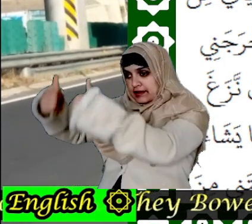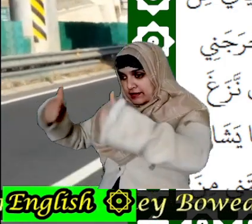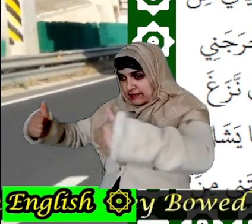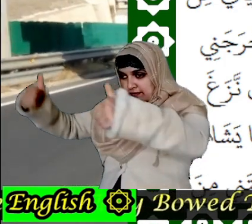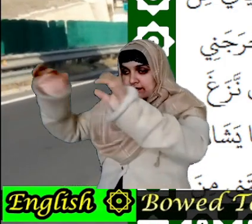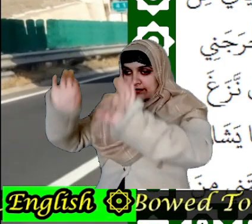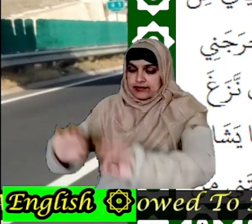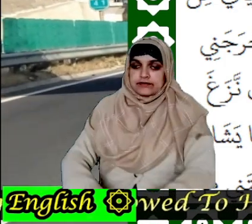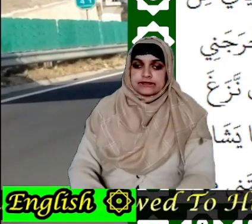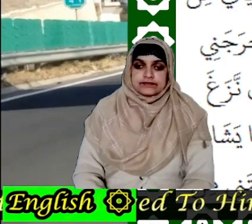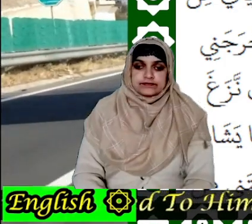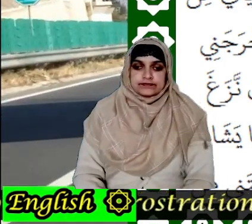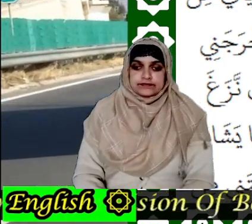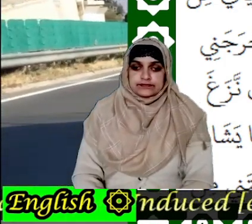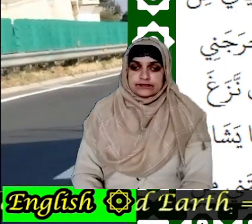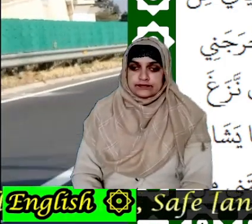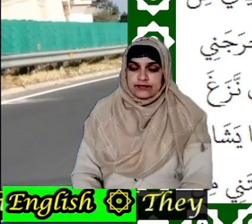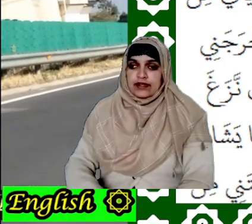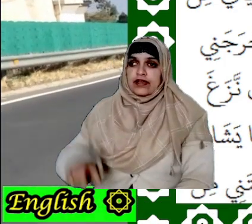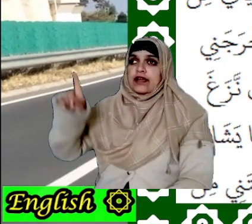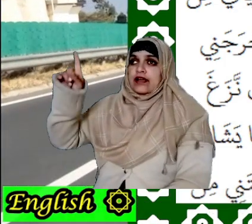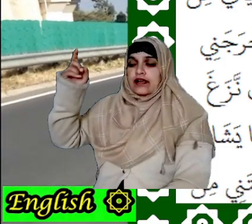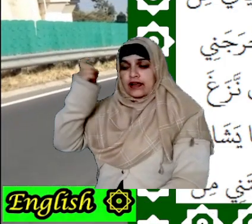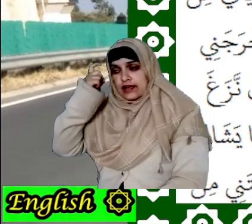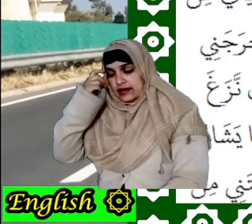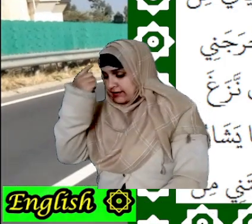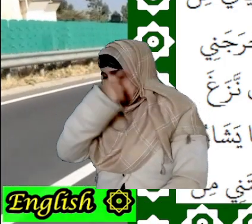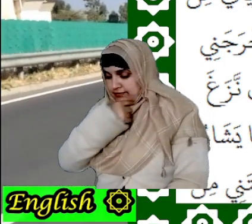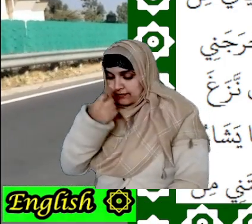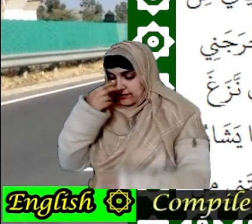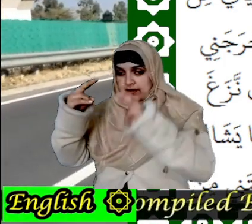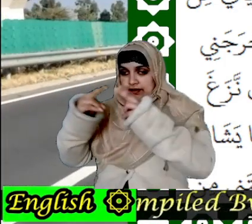إذ أخرجني من السجن